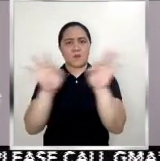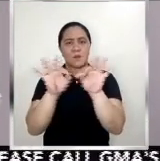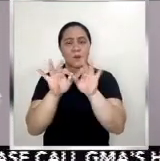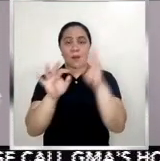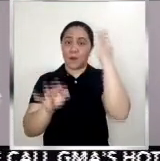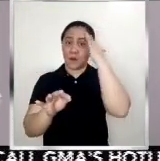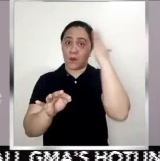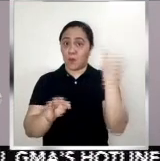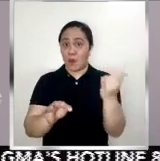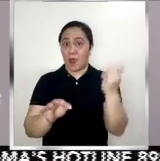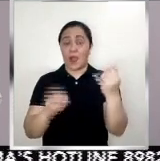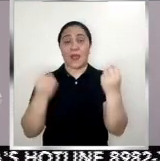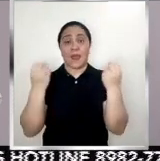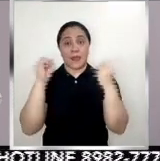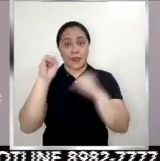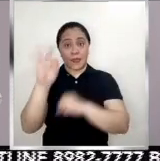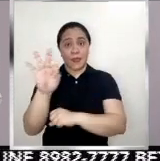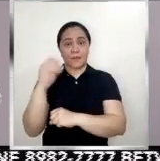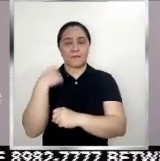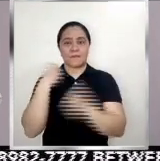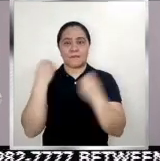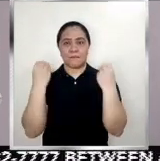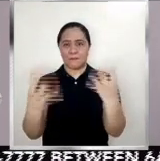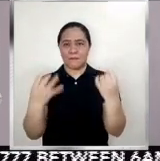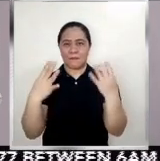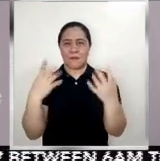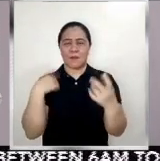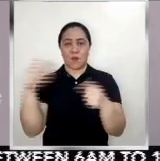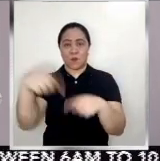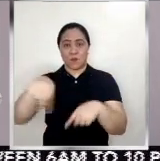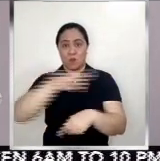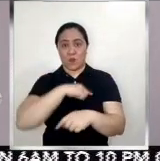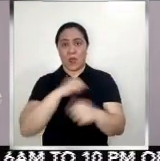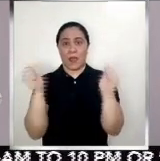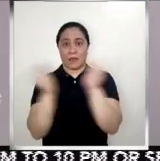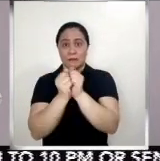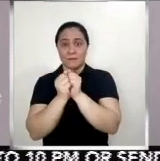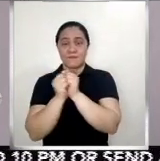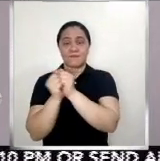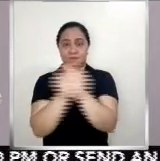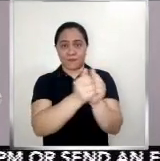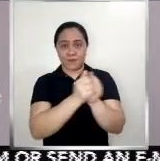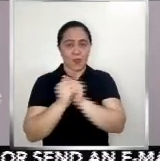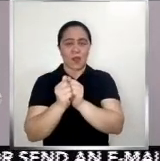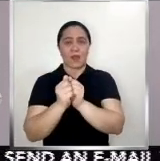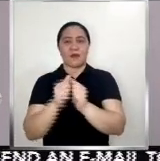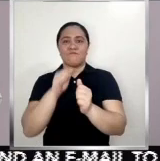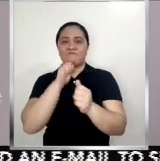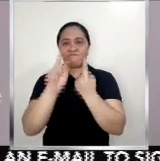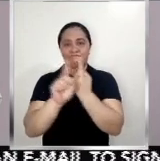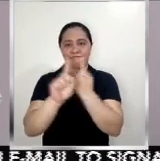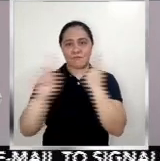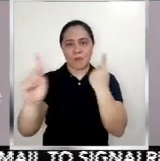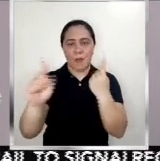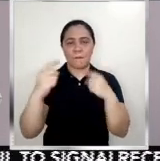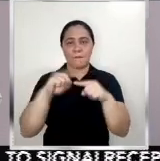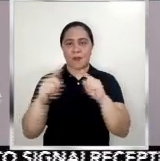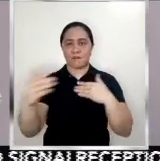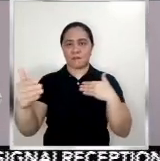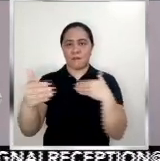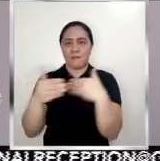magkakasama tayo, tapos hindi naman po tayo malalayo sa isa't isa, magkakalapit po tayo. So ang danger po